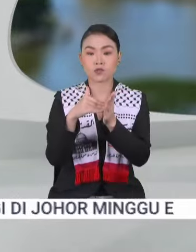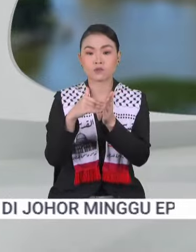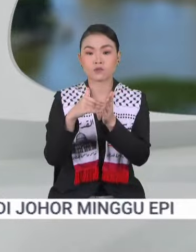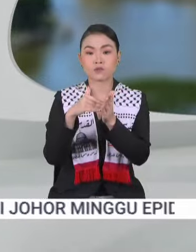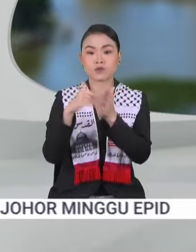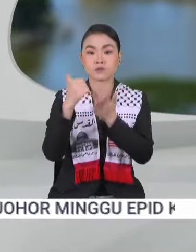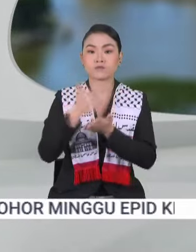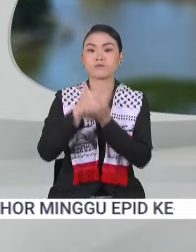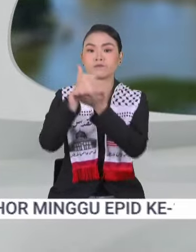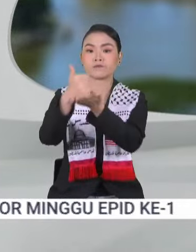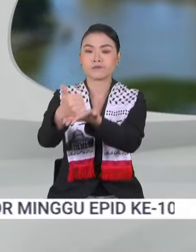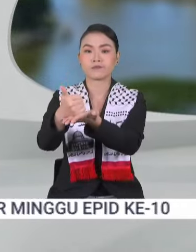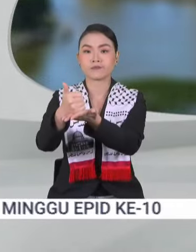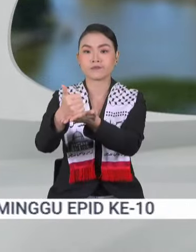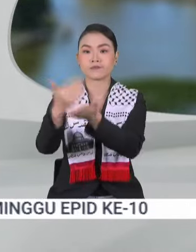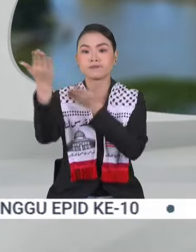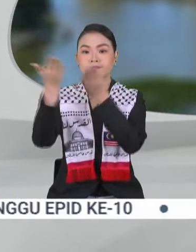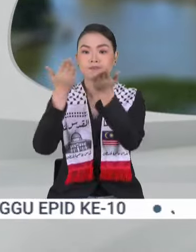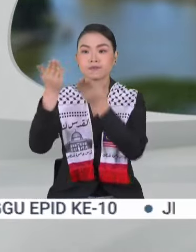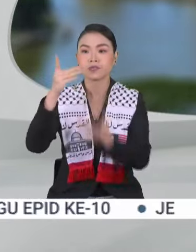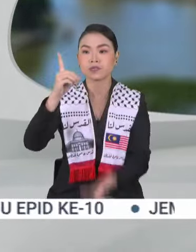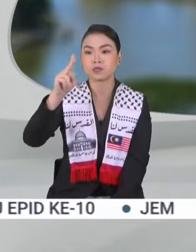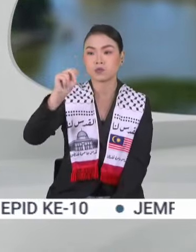disumbang oleh pusat khidmat